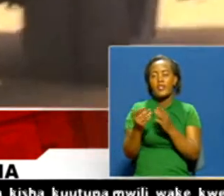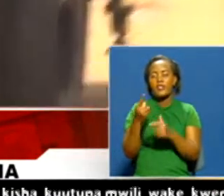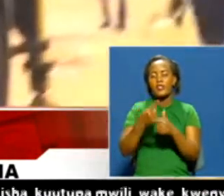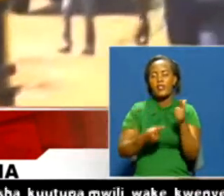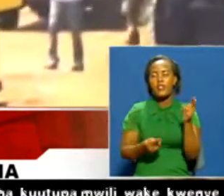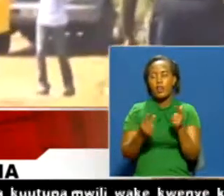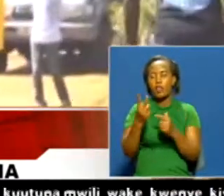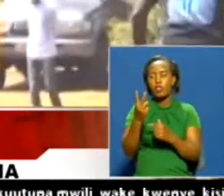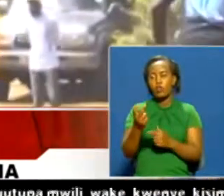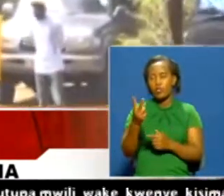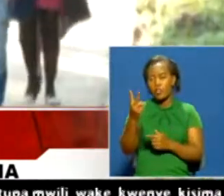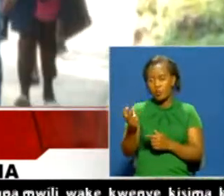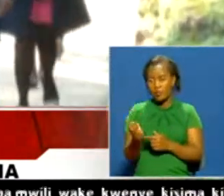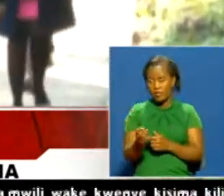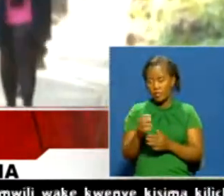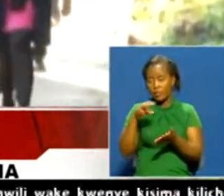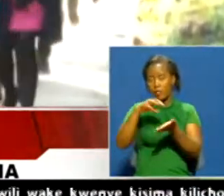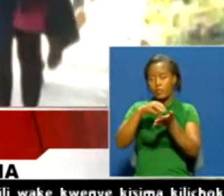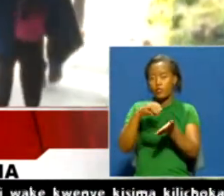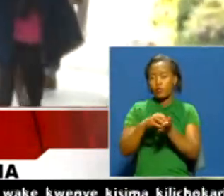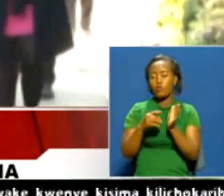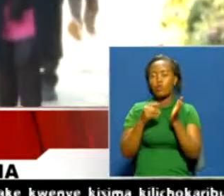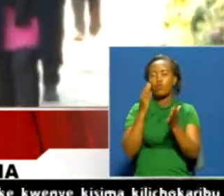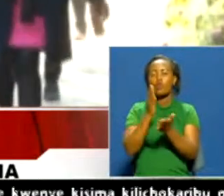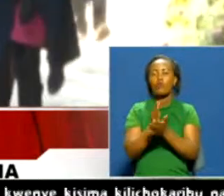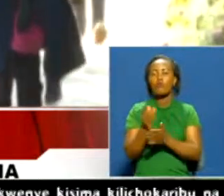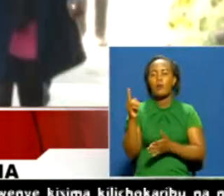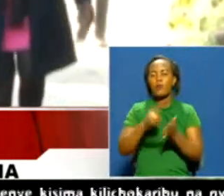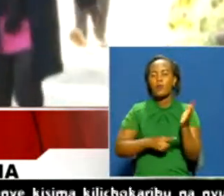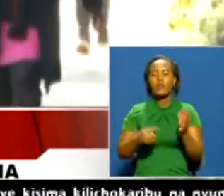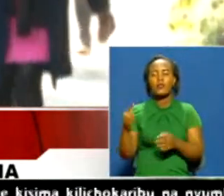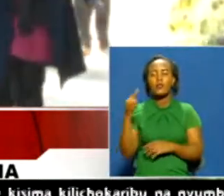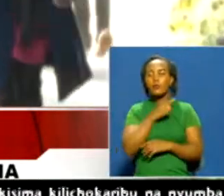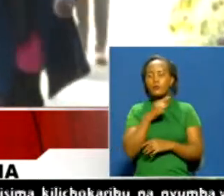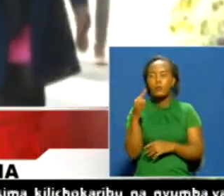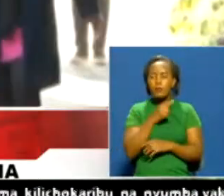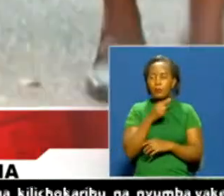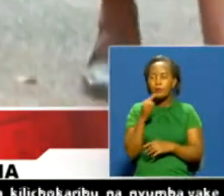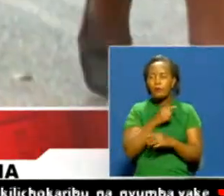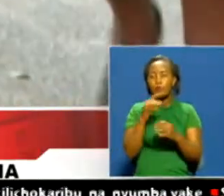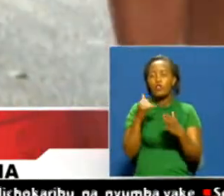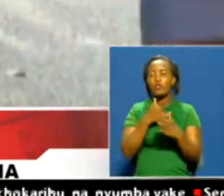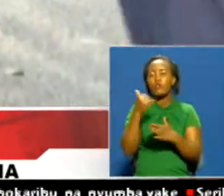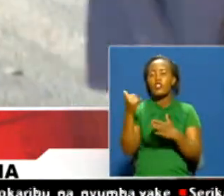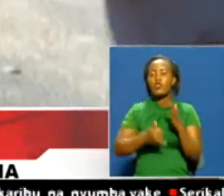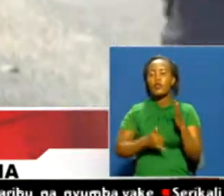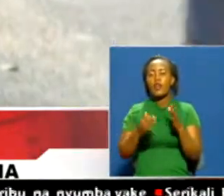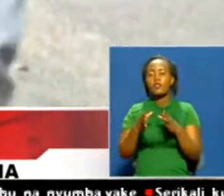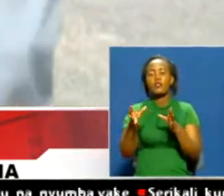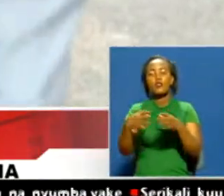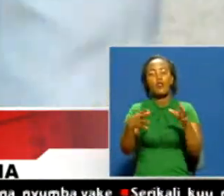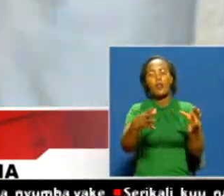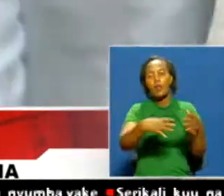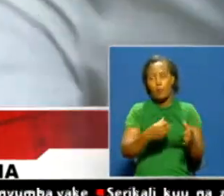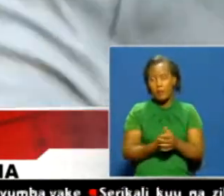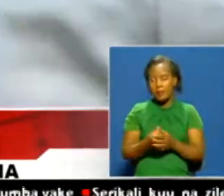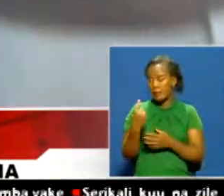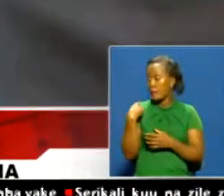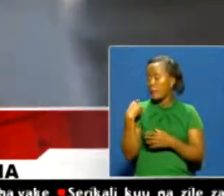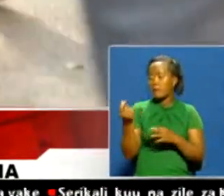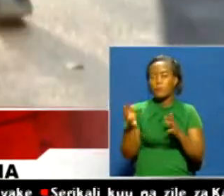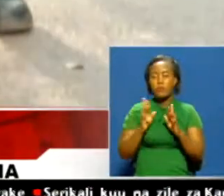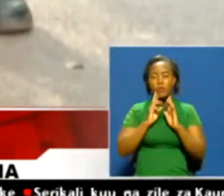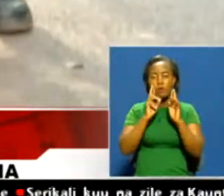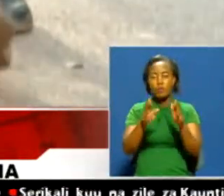2020, hali ambayo inadhihirisha athari za janga hilo kwa kampuni za bima. Hii ni kulingana na ripoti ya hivi punde zaidi ya halmashauri ya